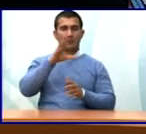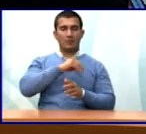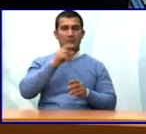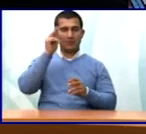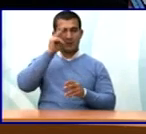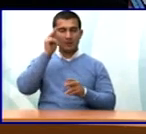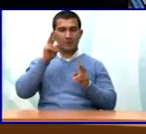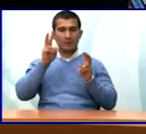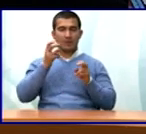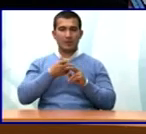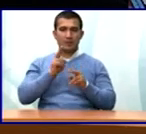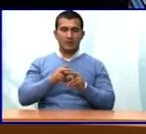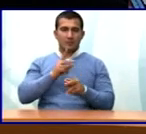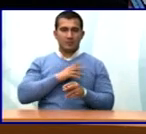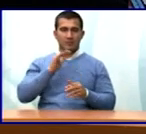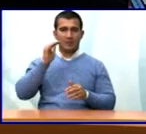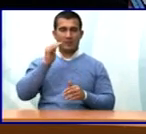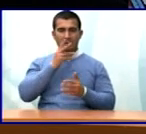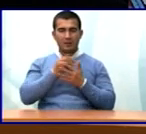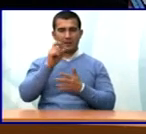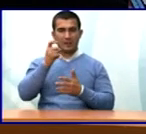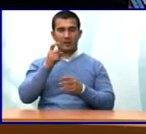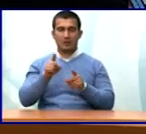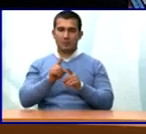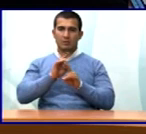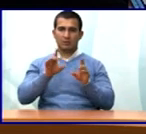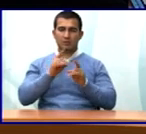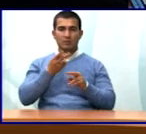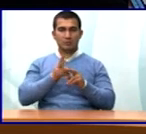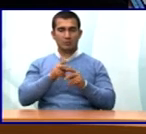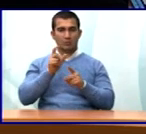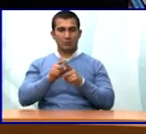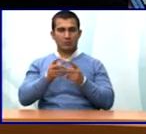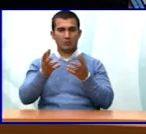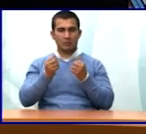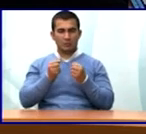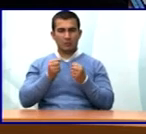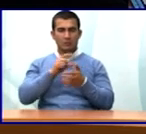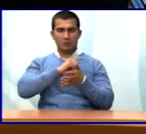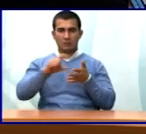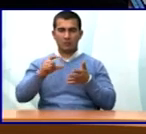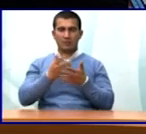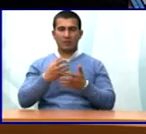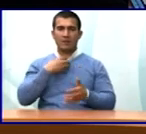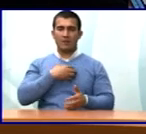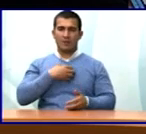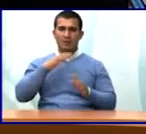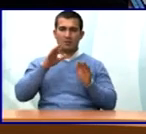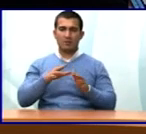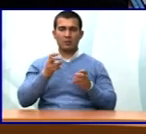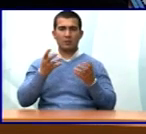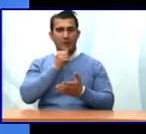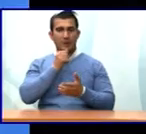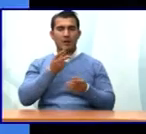bor. Aynan kimyo fanida ham kimyoviy diktant. Matn olasiz, ana shu olingan matndan asosiy qismida qaysidir